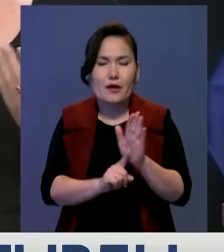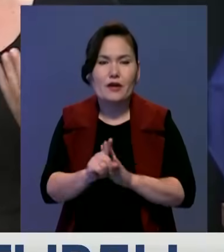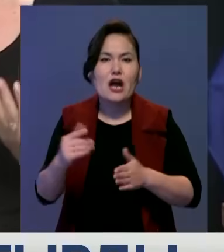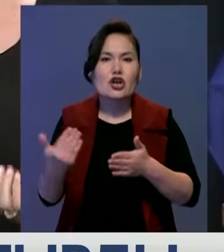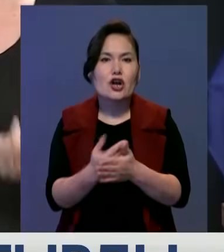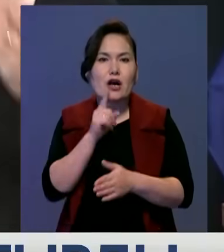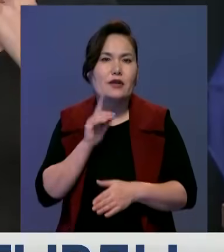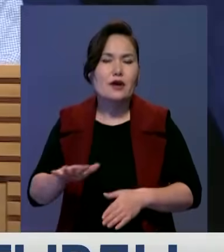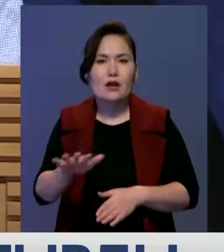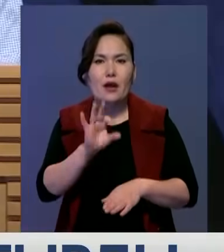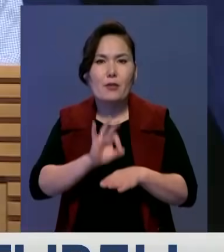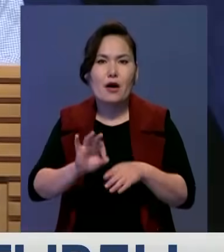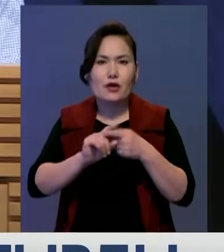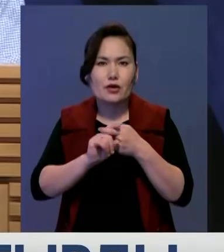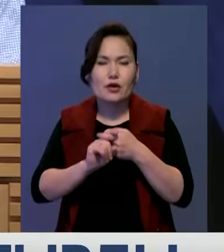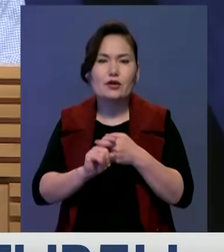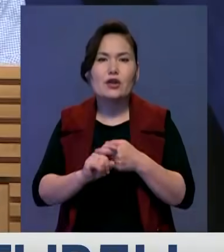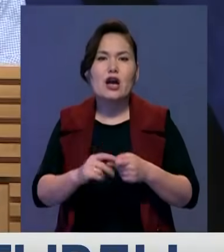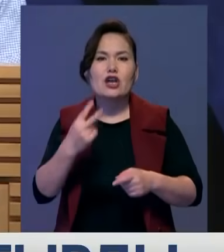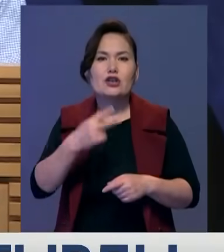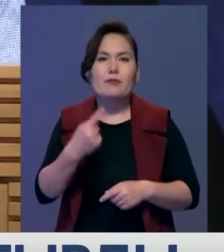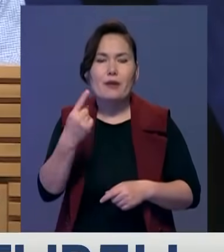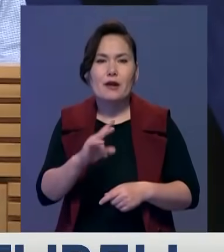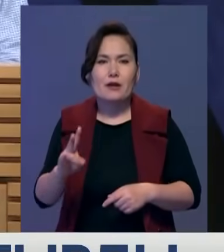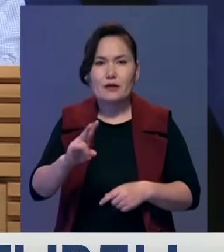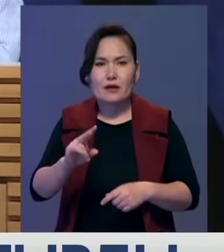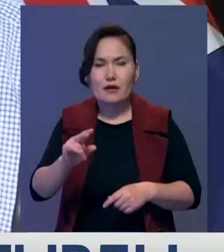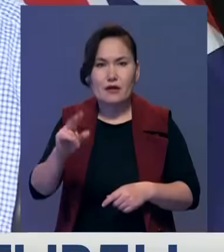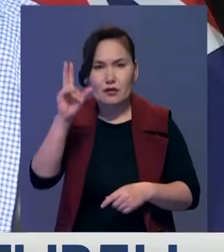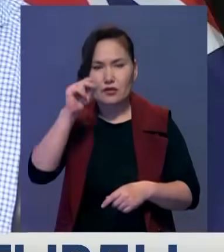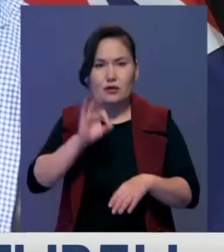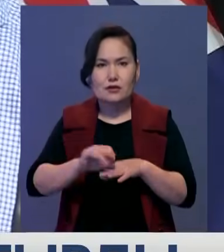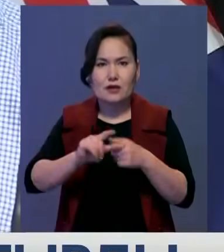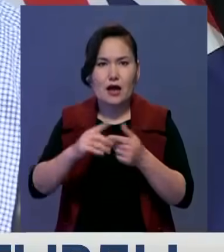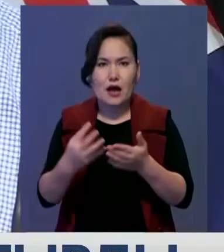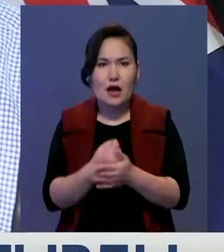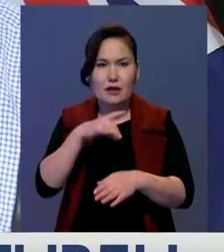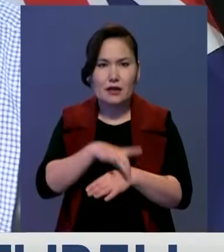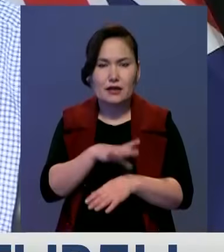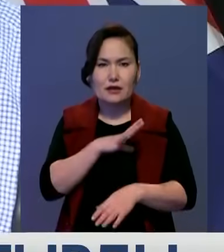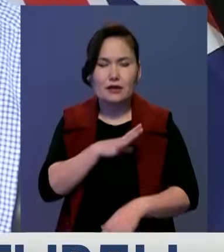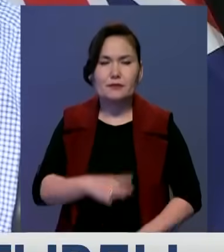Жаңа Зеландияда індет соңғы рет 21 қарашада анықталды.